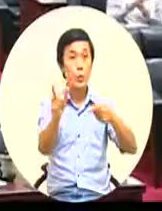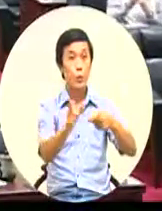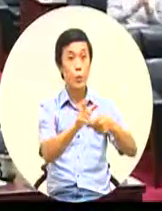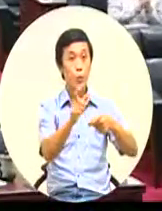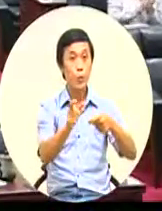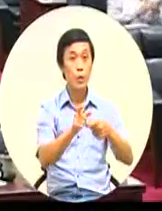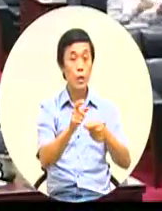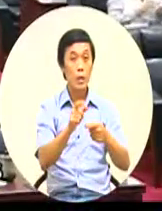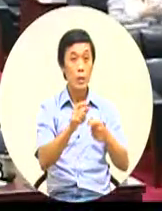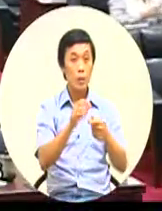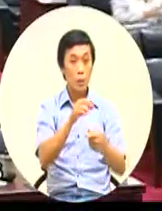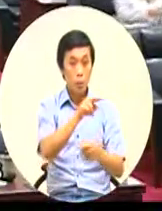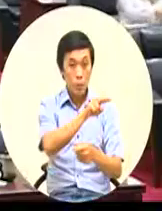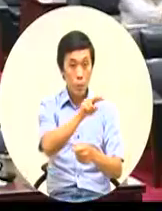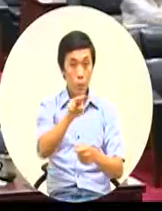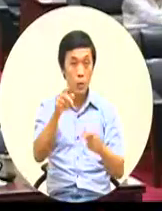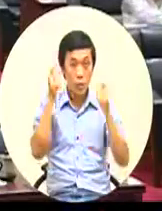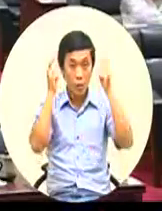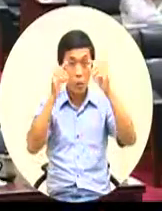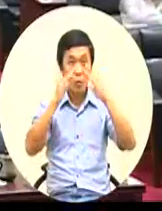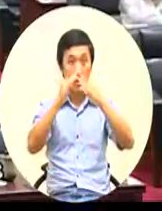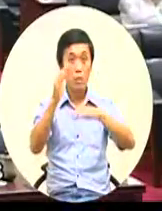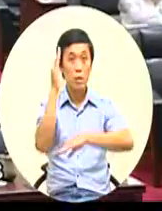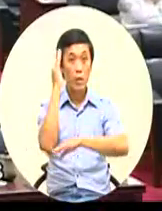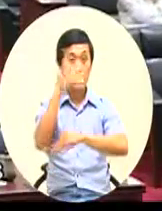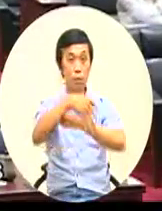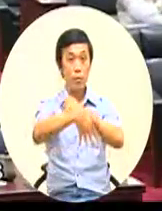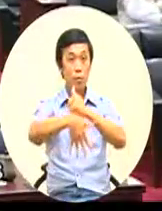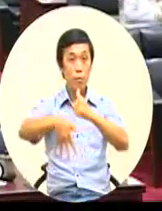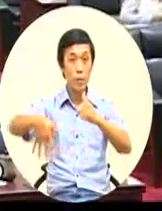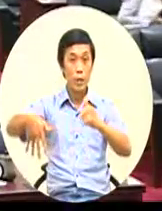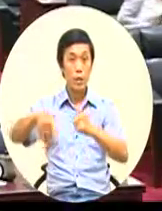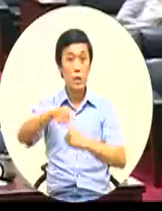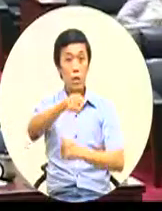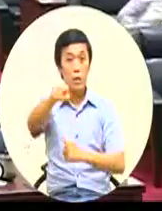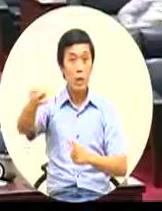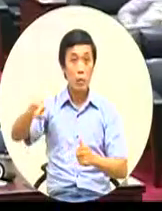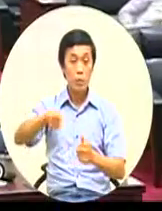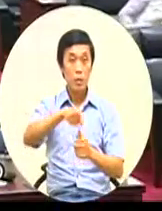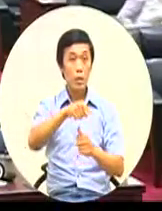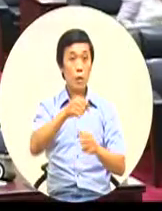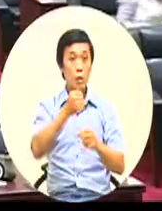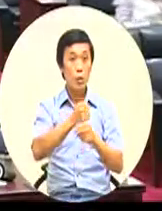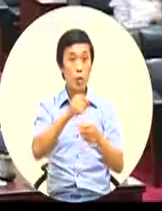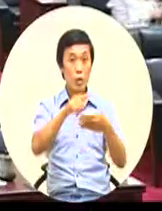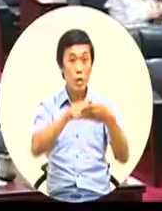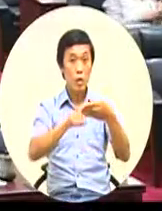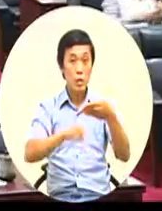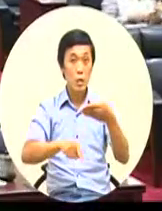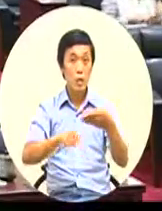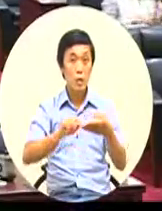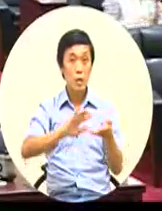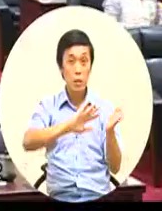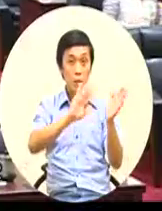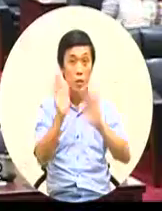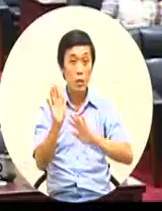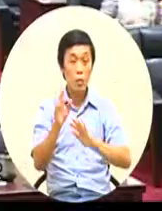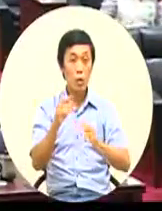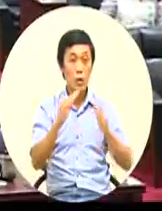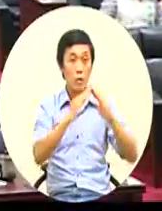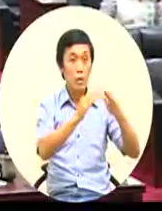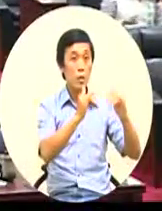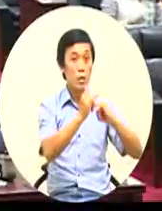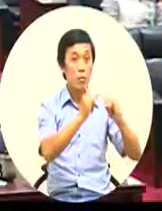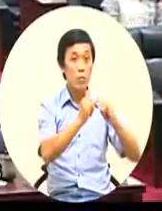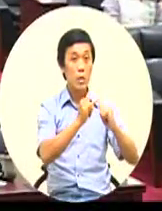出高雄市政府遮个团队吼，伫应变真正即个效果，甲即个能力受到咱市民朋